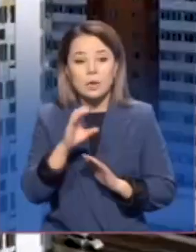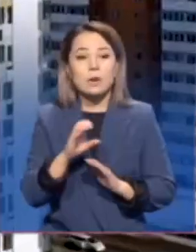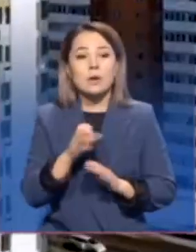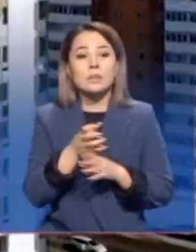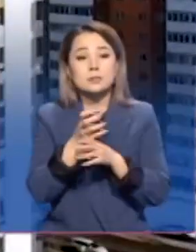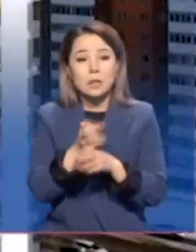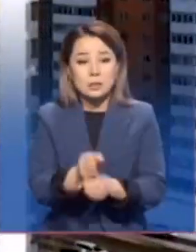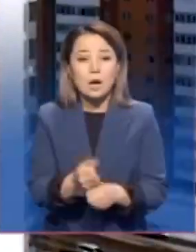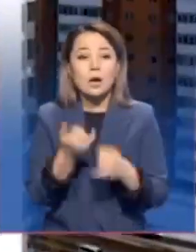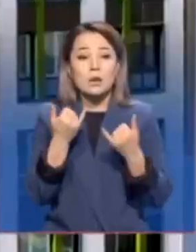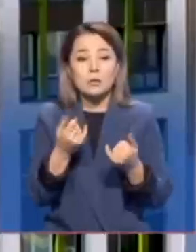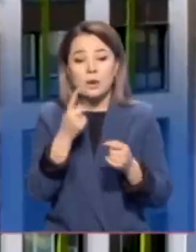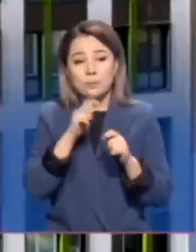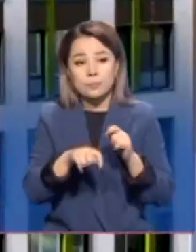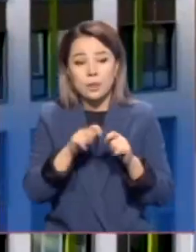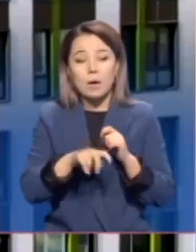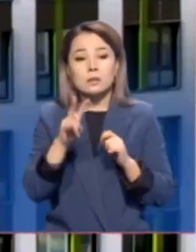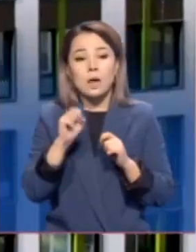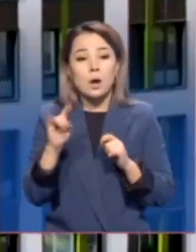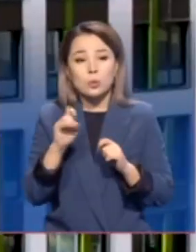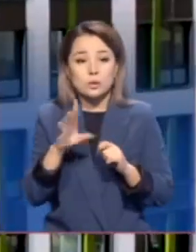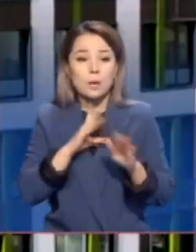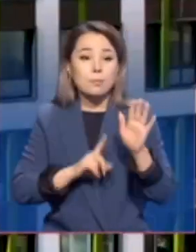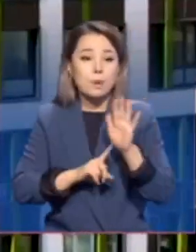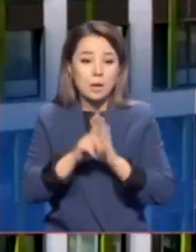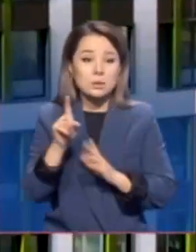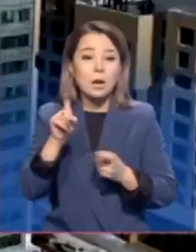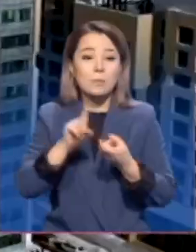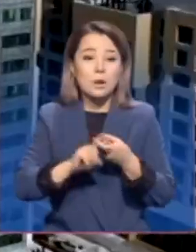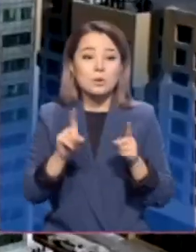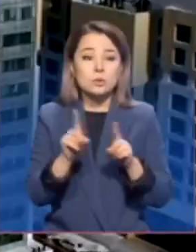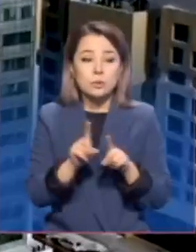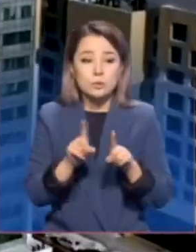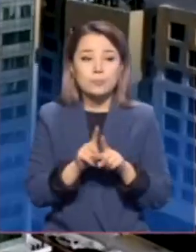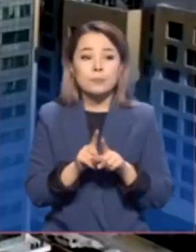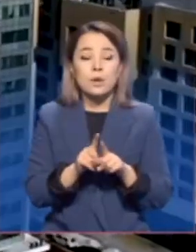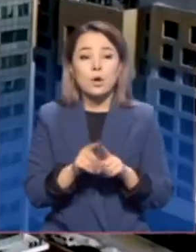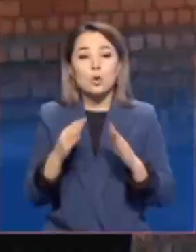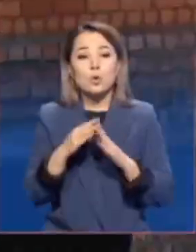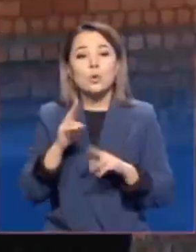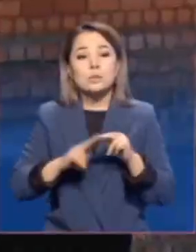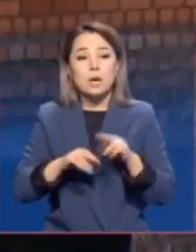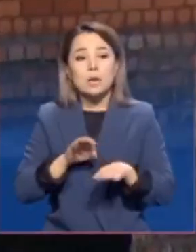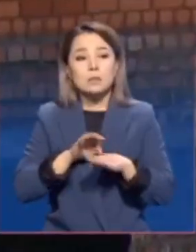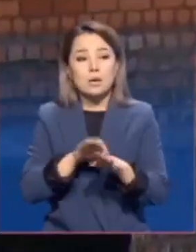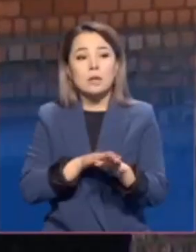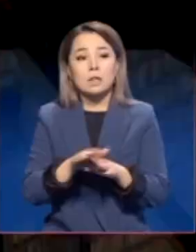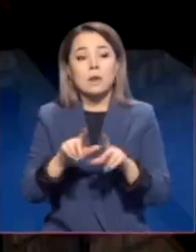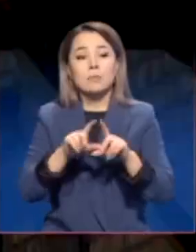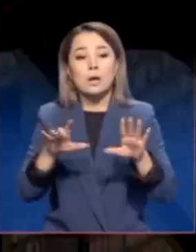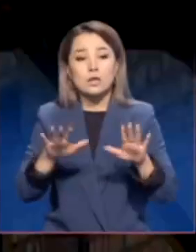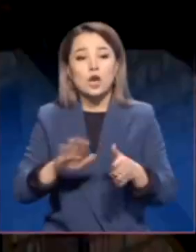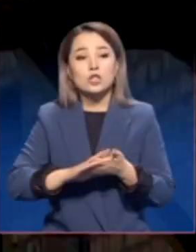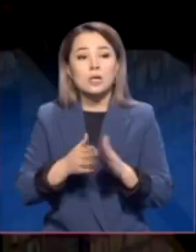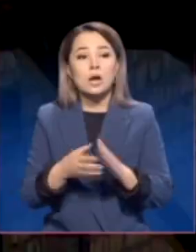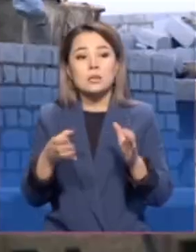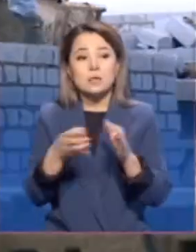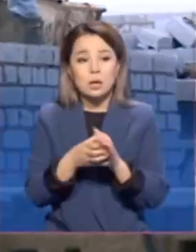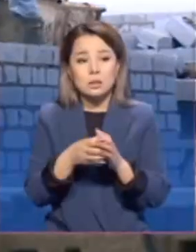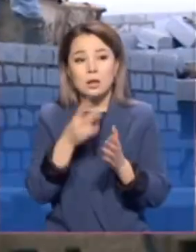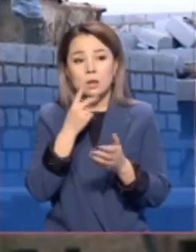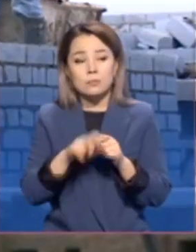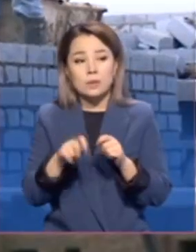азаятын. Енді биыл қарап отсақ, наурыздан басталып жатыр. Соған байланысты қазір мынау үй салып атқан мекемелердің де жағдайлары кібіртіктеп